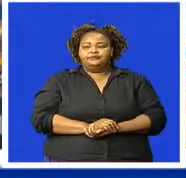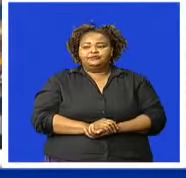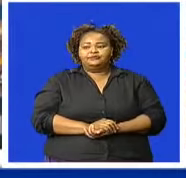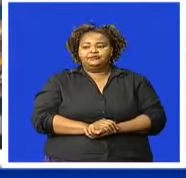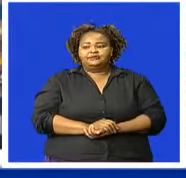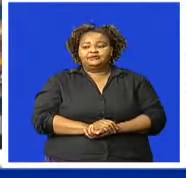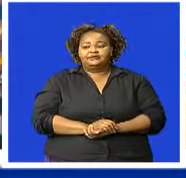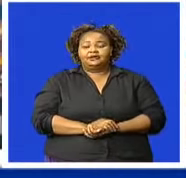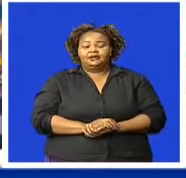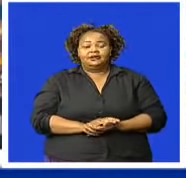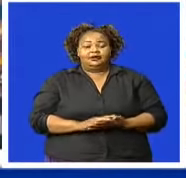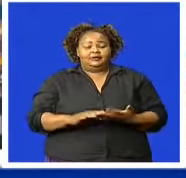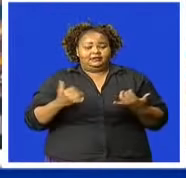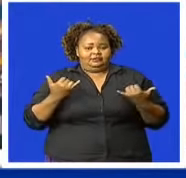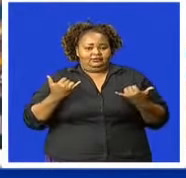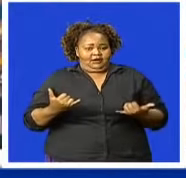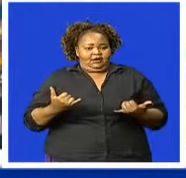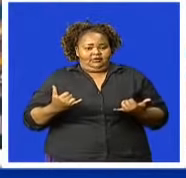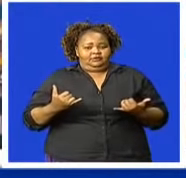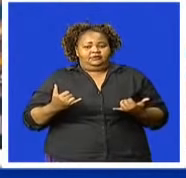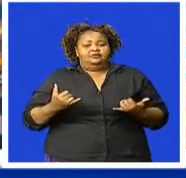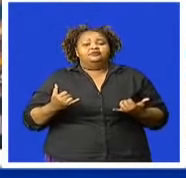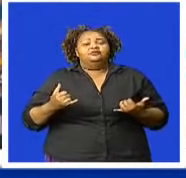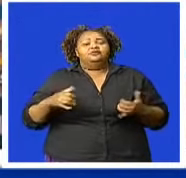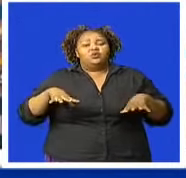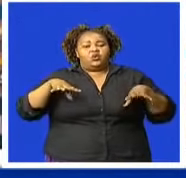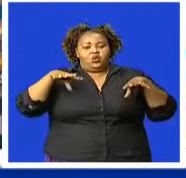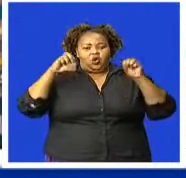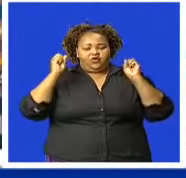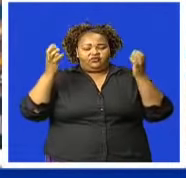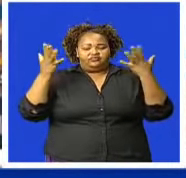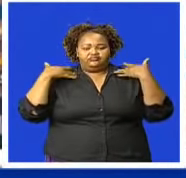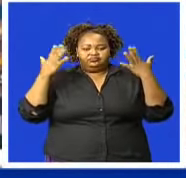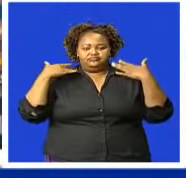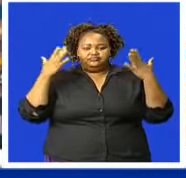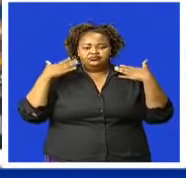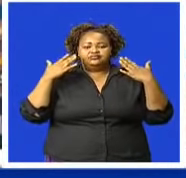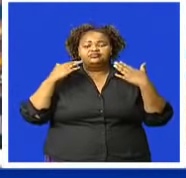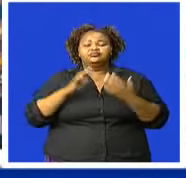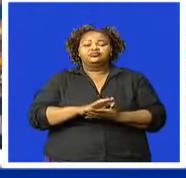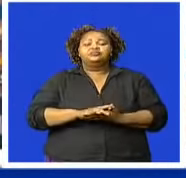Masatla mahle sitawuthatha likhefu lelifishane nasibuya ke tindzaba tiyachubeka.